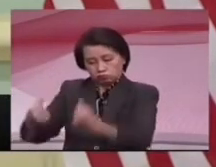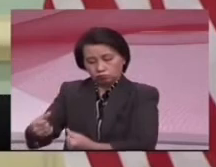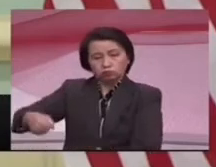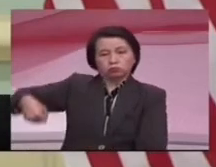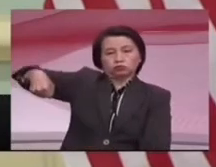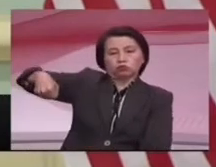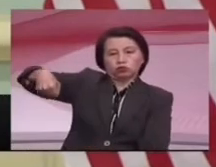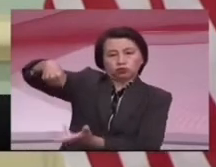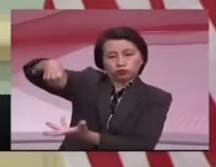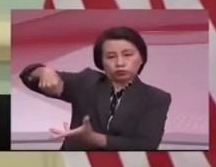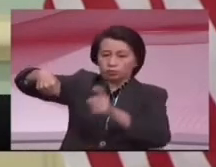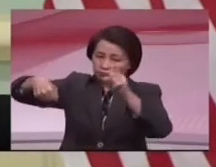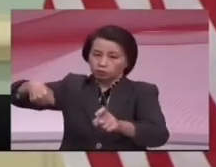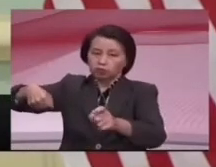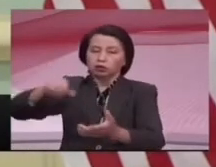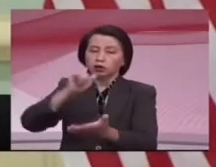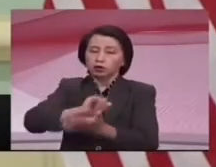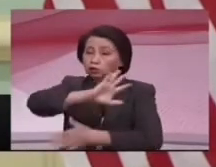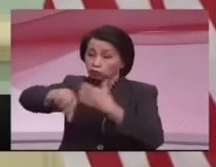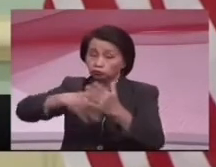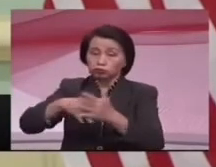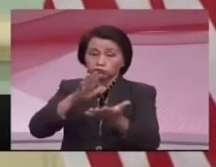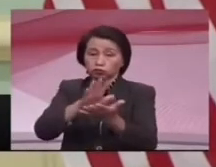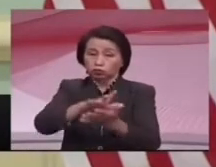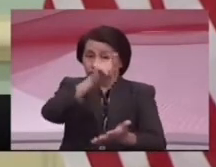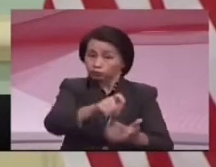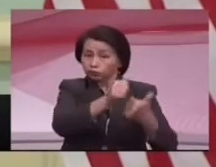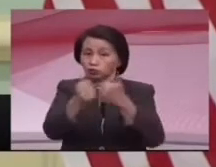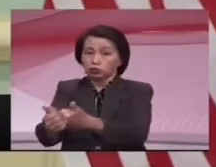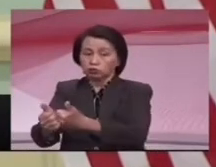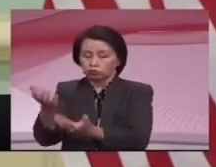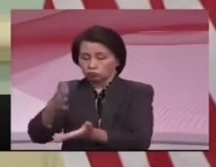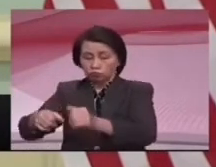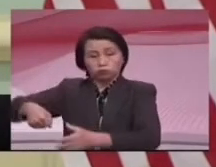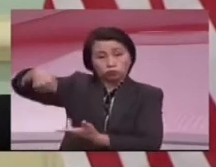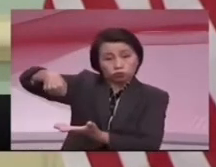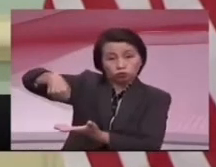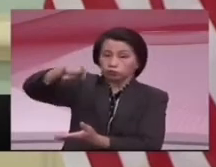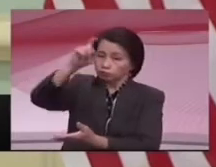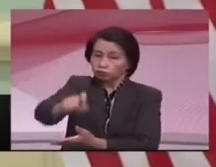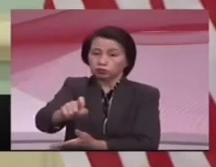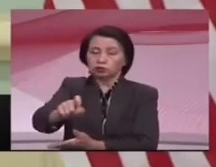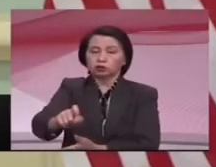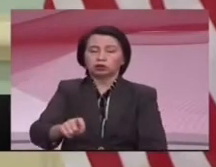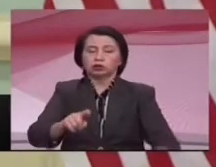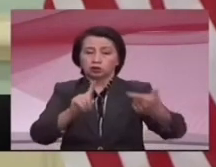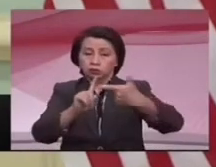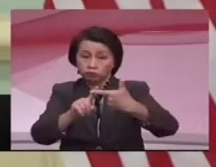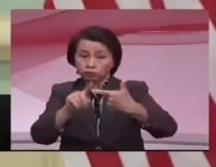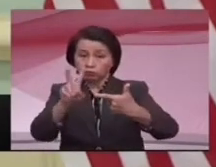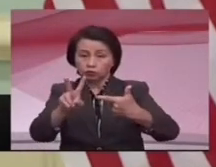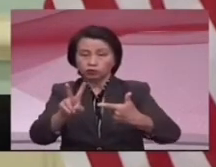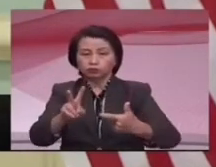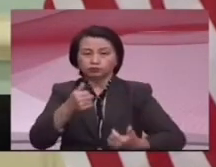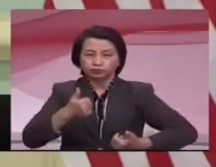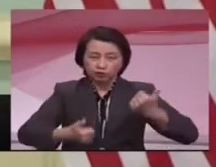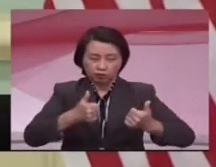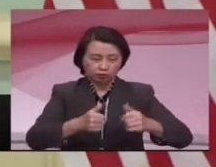prinsip asas yang semua sekolah perlu patuhi yang kedua adalah berkaitan dengan sama ada